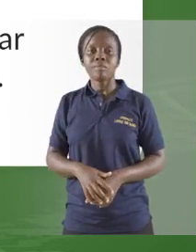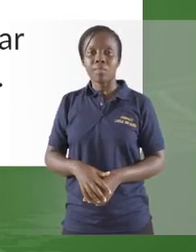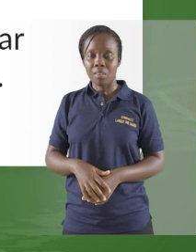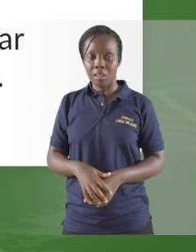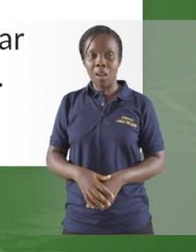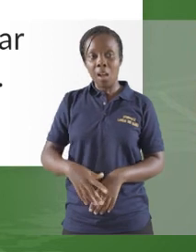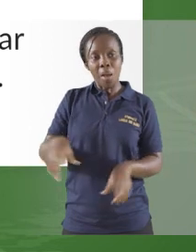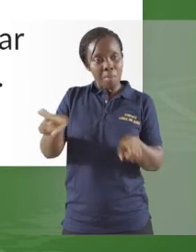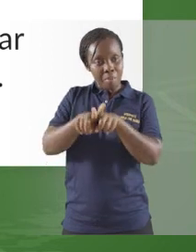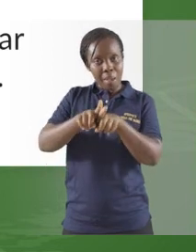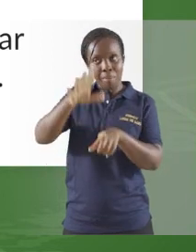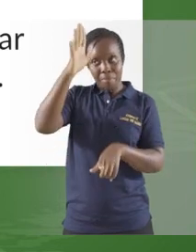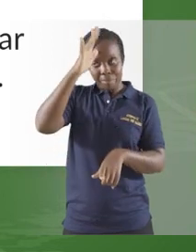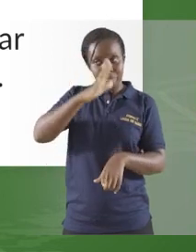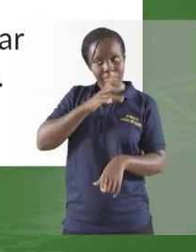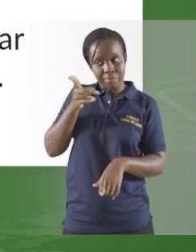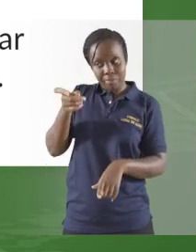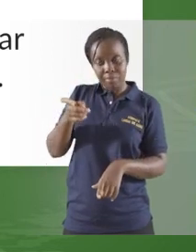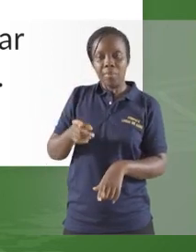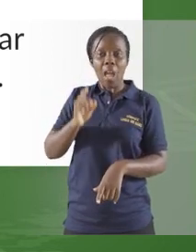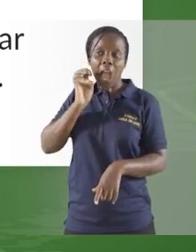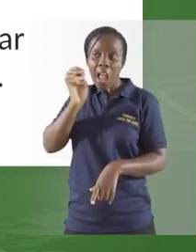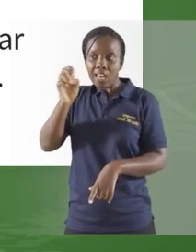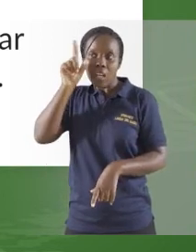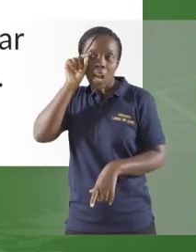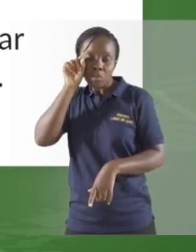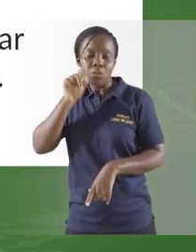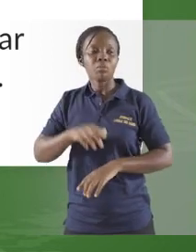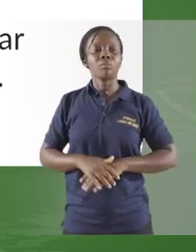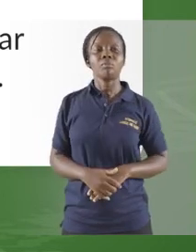couple est albinos.